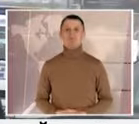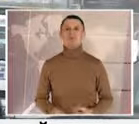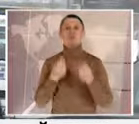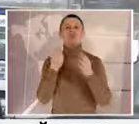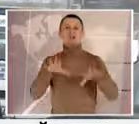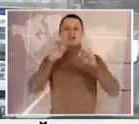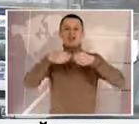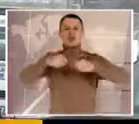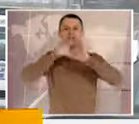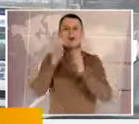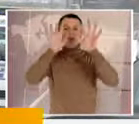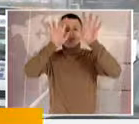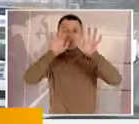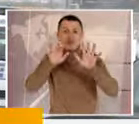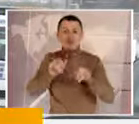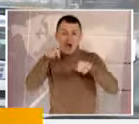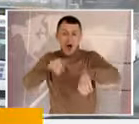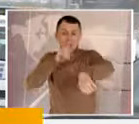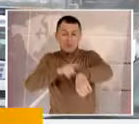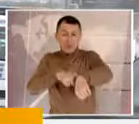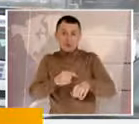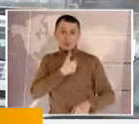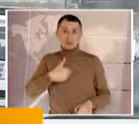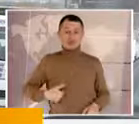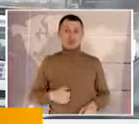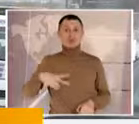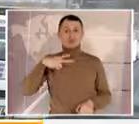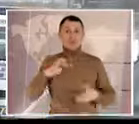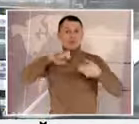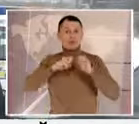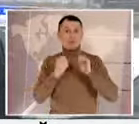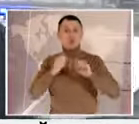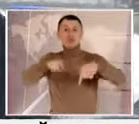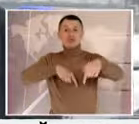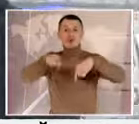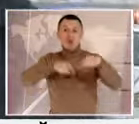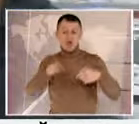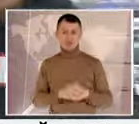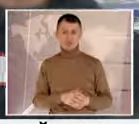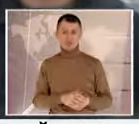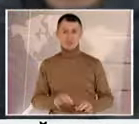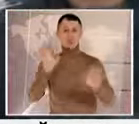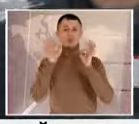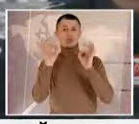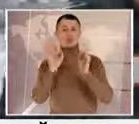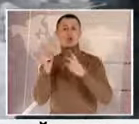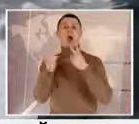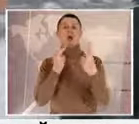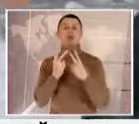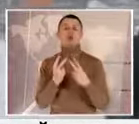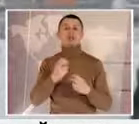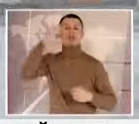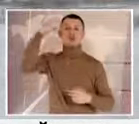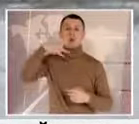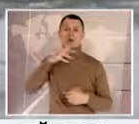Bun găsit tuturor, ninge și la această oră în capitală și sunt probleme în trafic. Probleme sunt în special pe autostrada